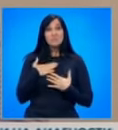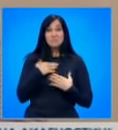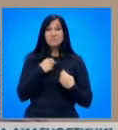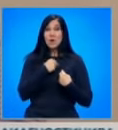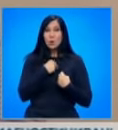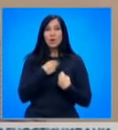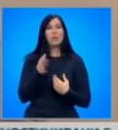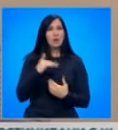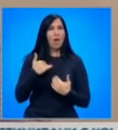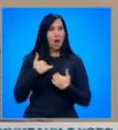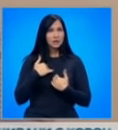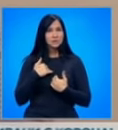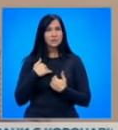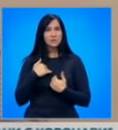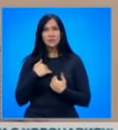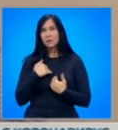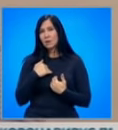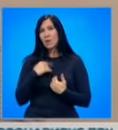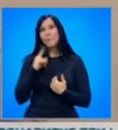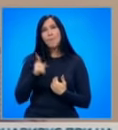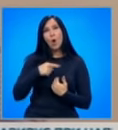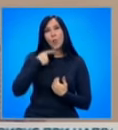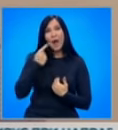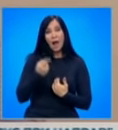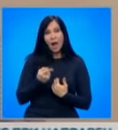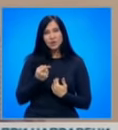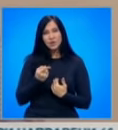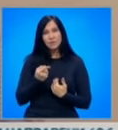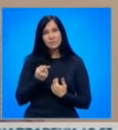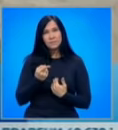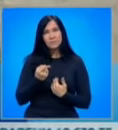јас да пресечам. Дали можам јас да кажам дали се тоа